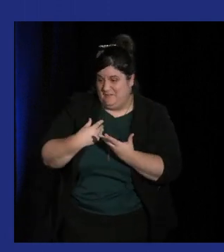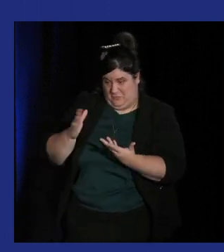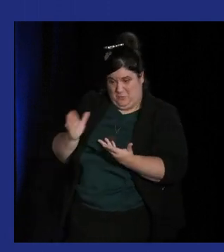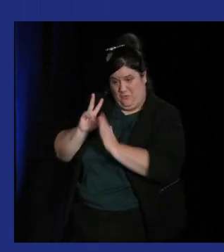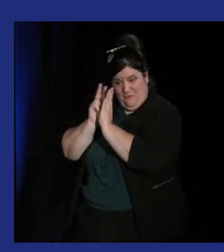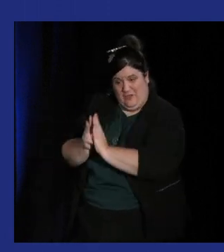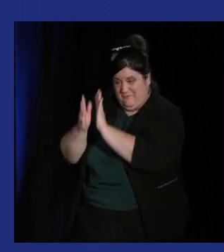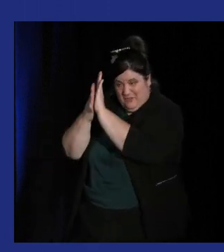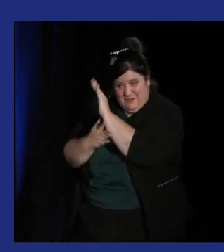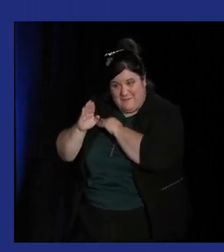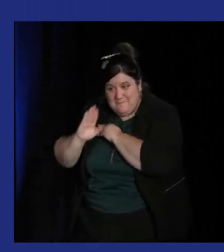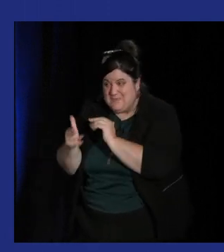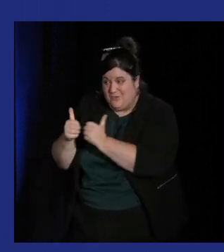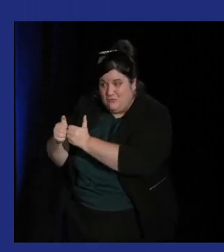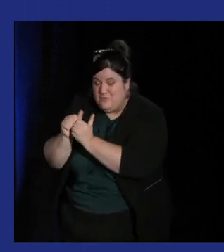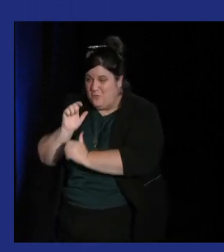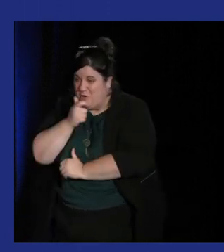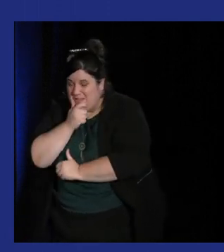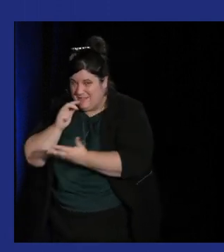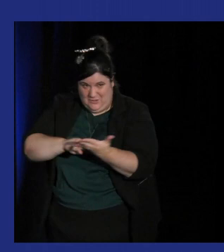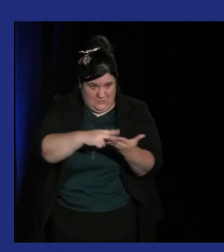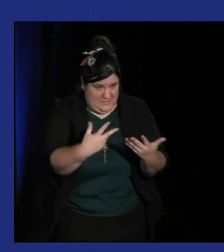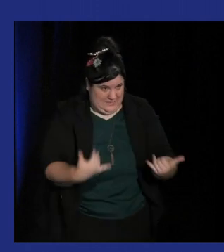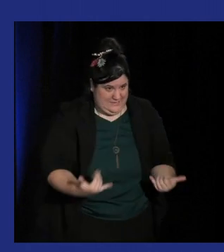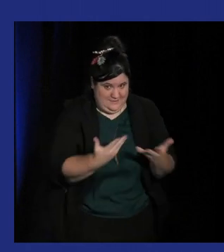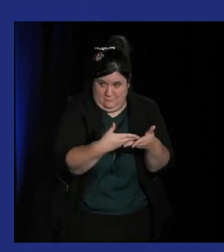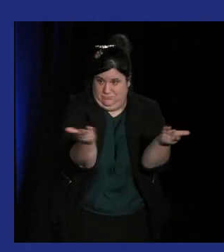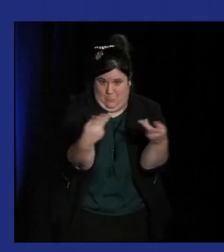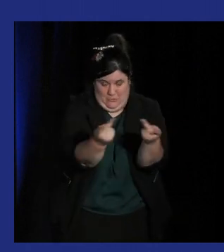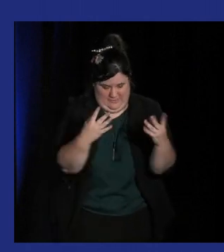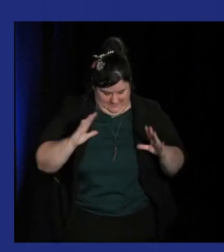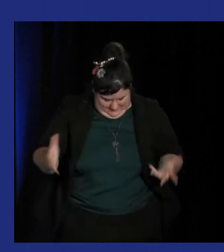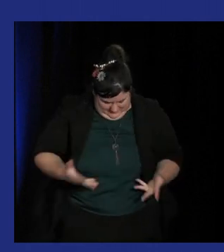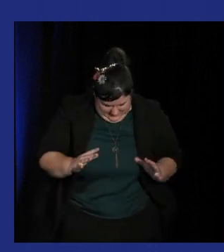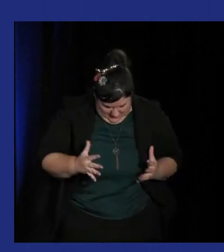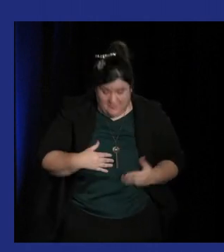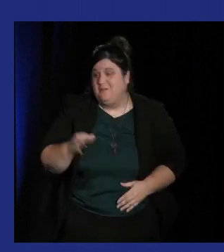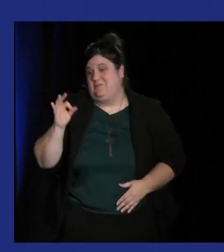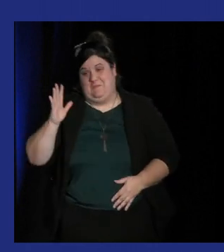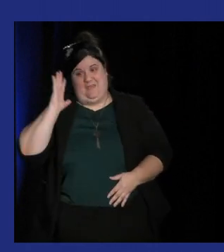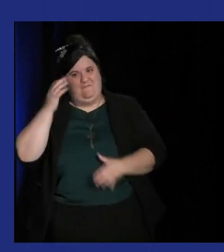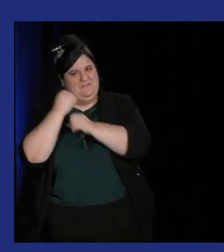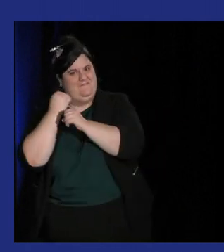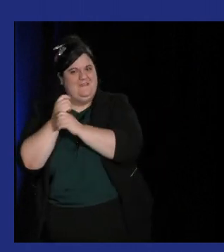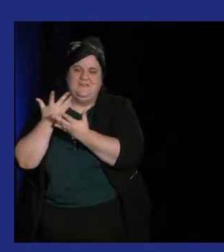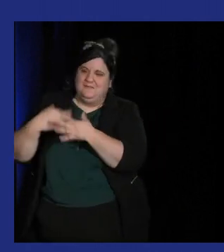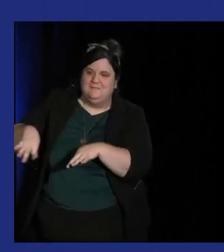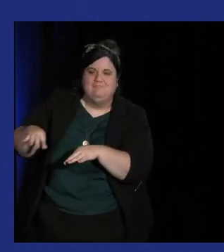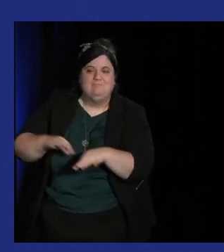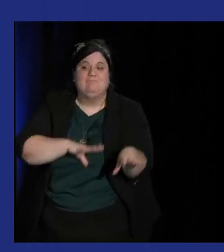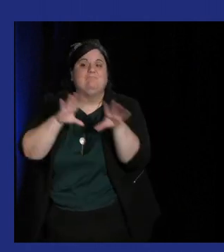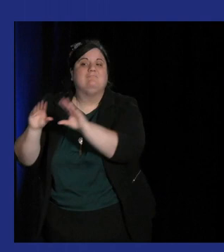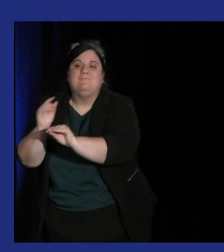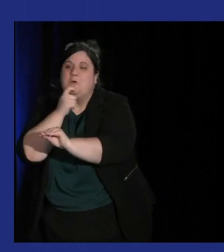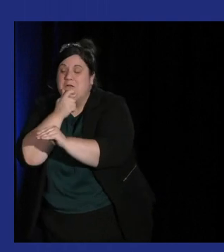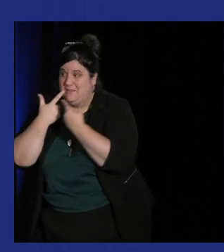difficile depuis des années dans un studio britannique je ne sais plus parler français mais du